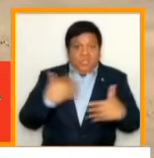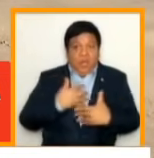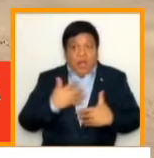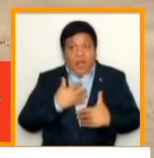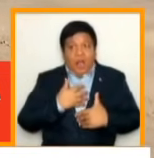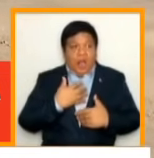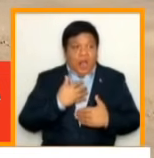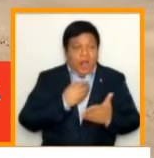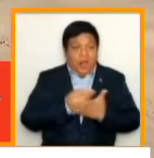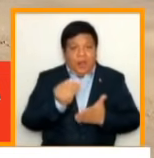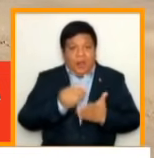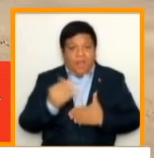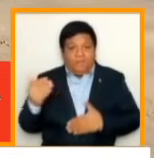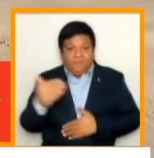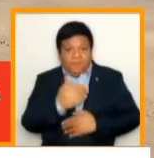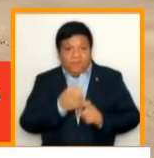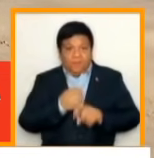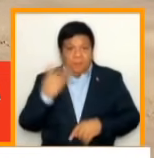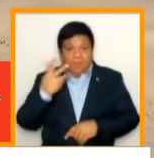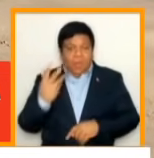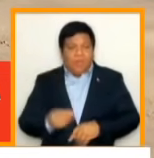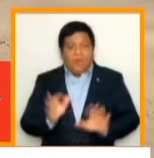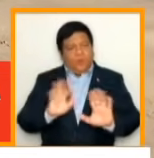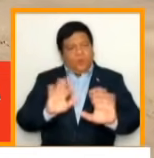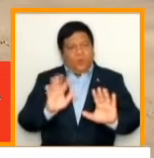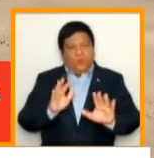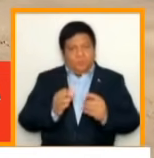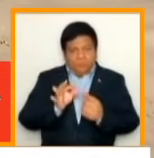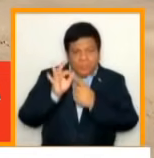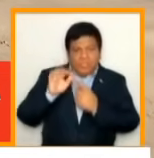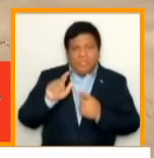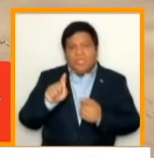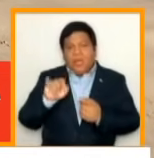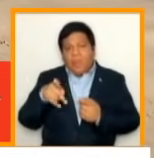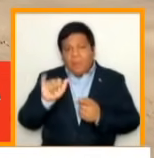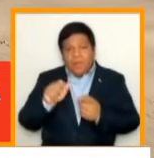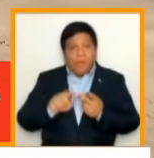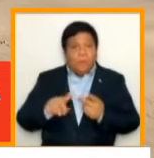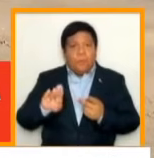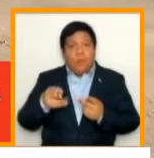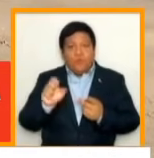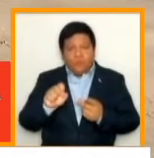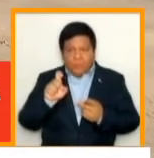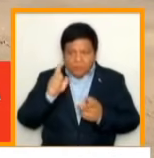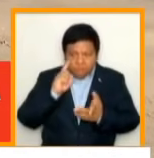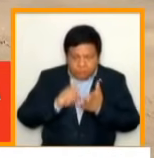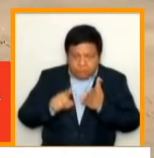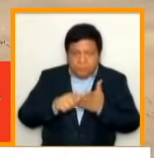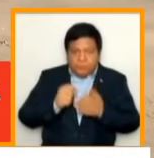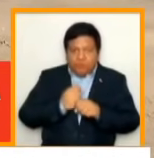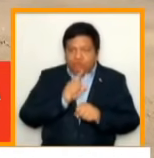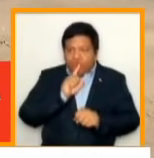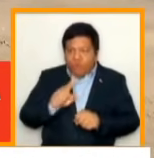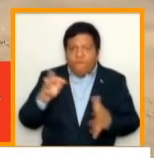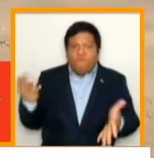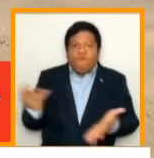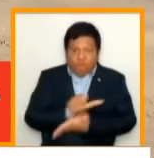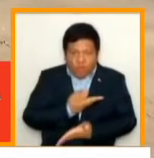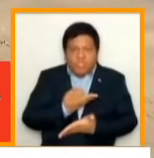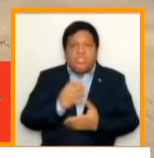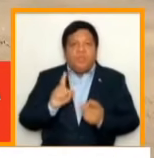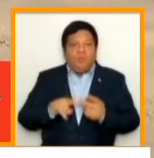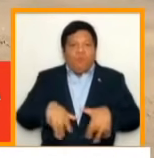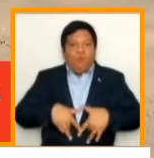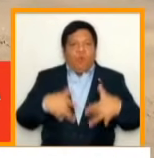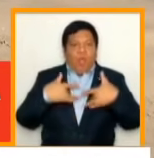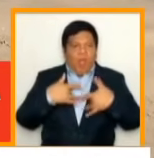galing Batangas, lalo na yung tilapia at bangus. Basta kilatisin lang nilang maigi, siguruhin na sariwa at buhay itong nahango